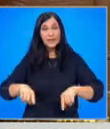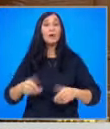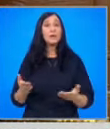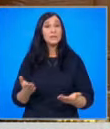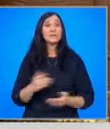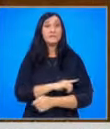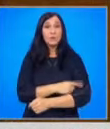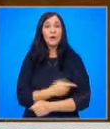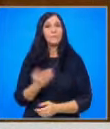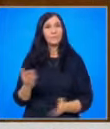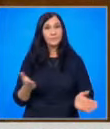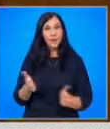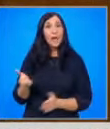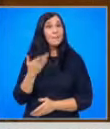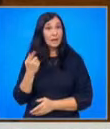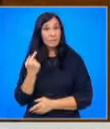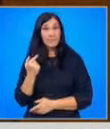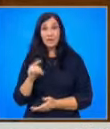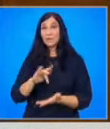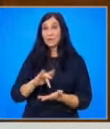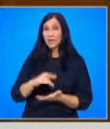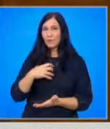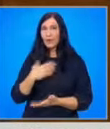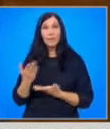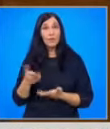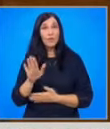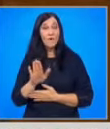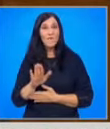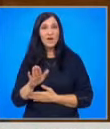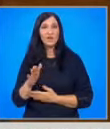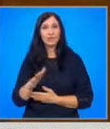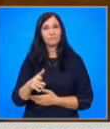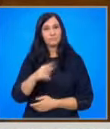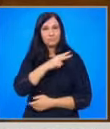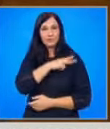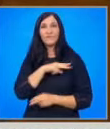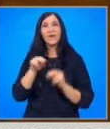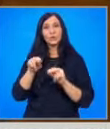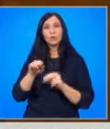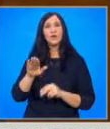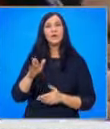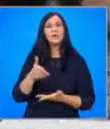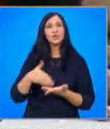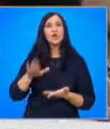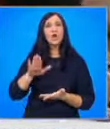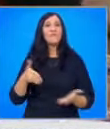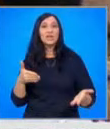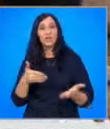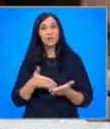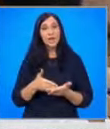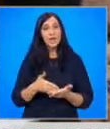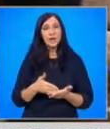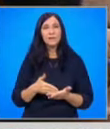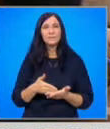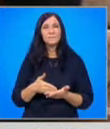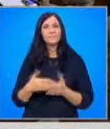сила. Бяхте привикани в централата на ГЕРБ, където вашия падишах ви инструктира, че част от вашите предложения могат да бъдат